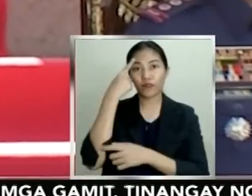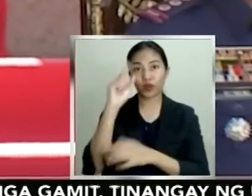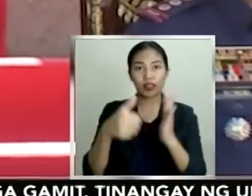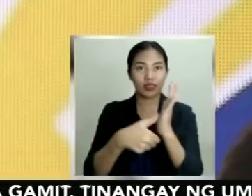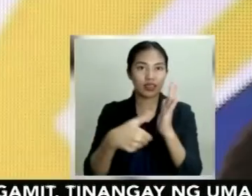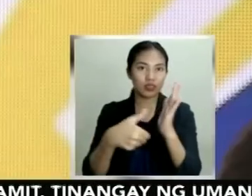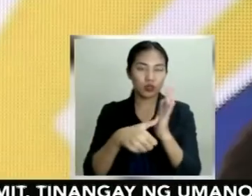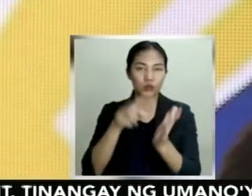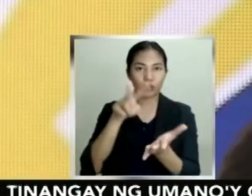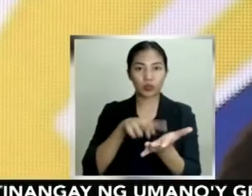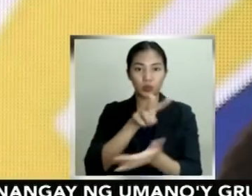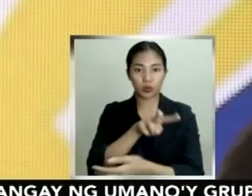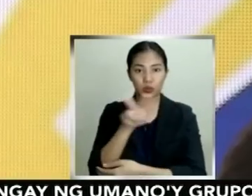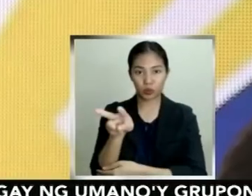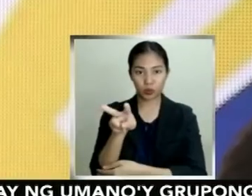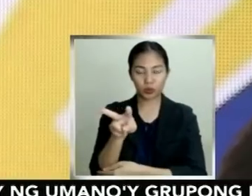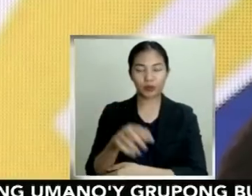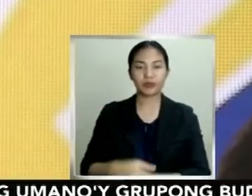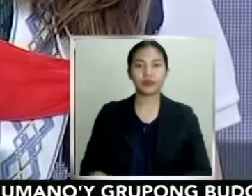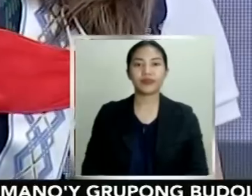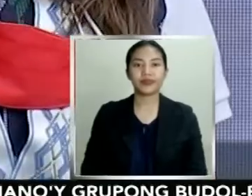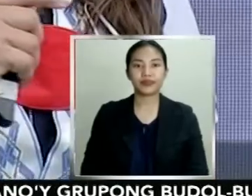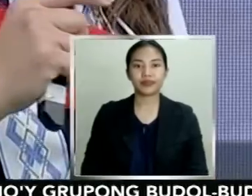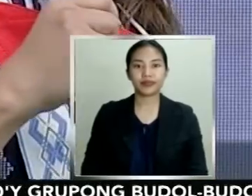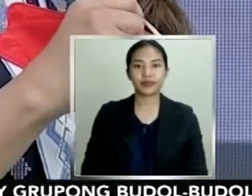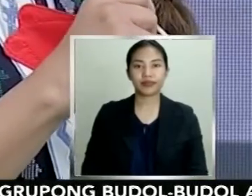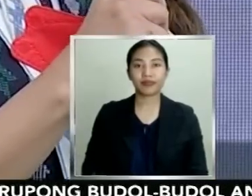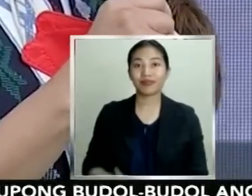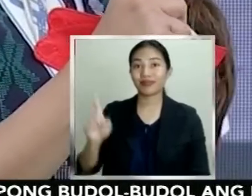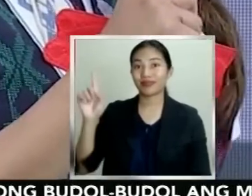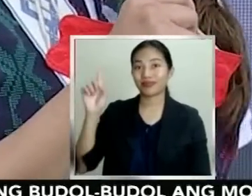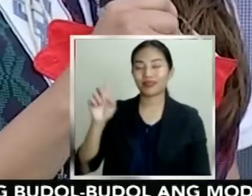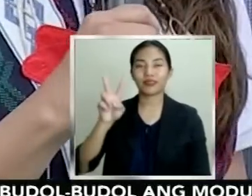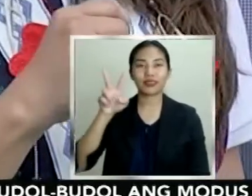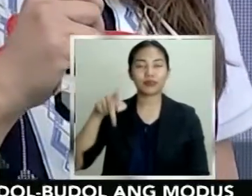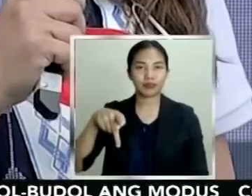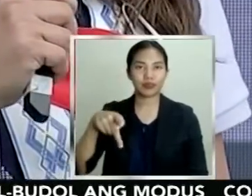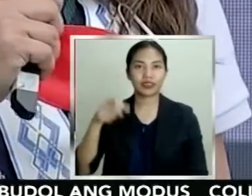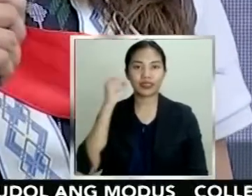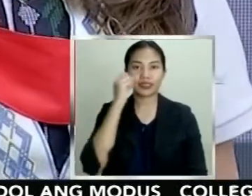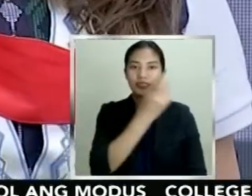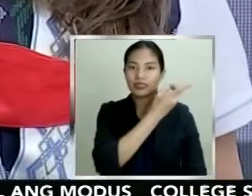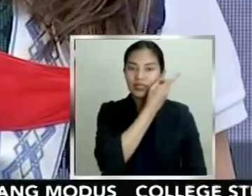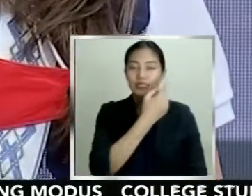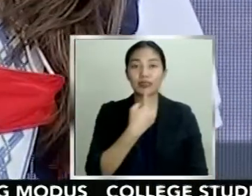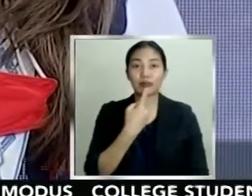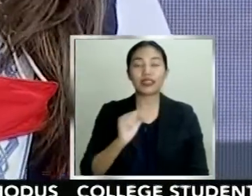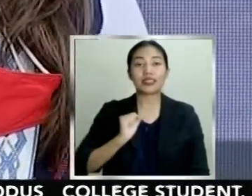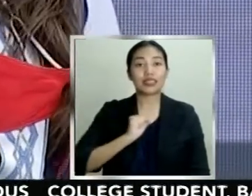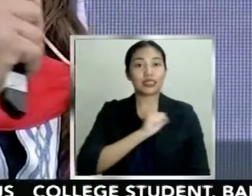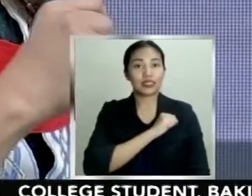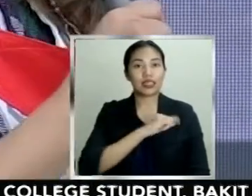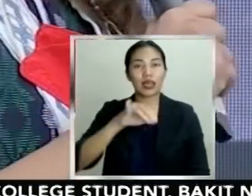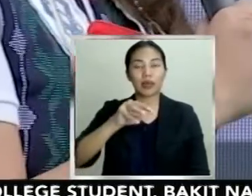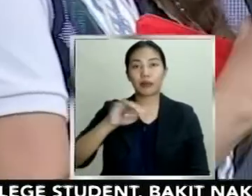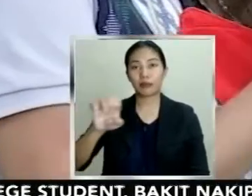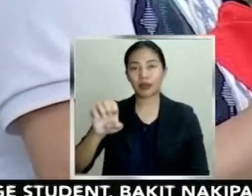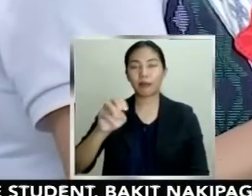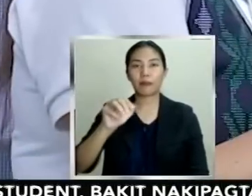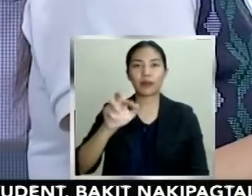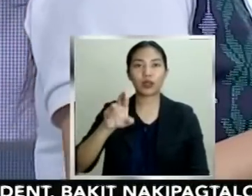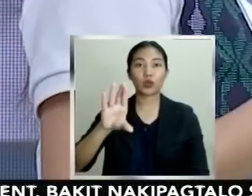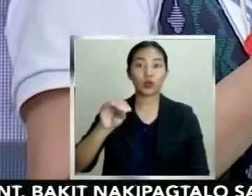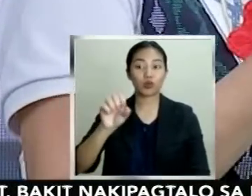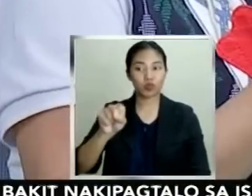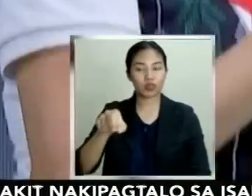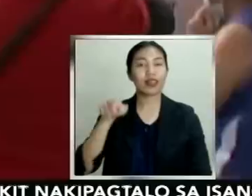Kay Vice President Sara Duterte na nanggaling si Senator Aimee Marcos at hindi ang pinsan nitong si Speaker Martin Romualdez ang kumumbinsi